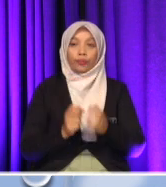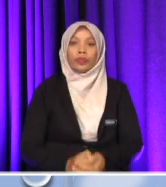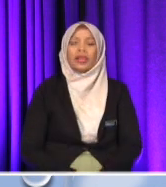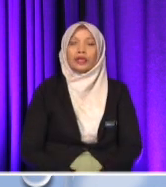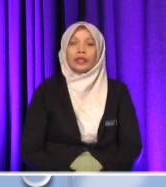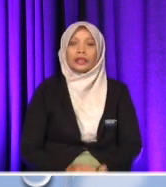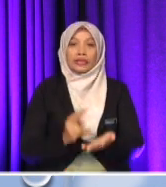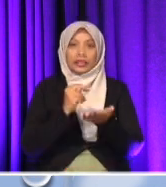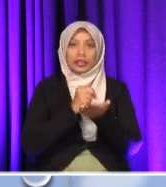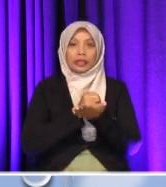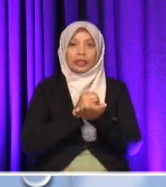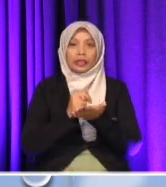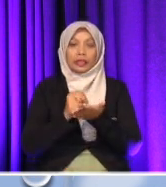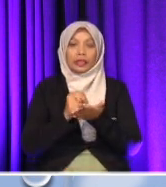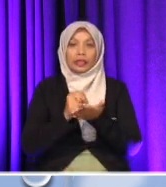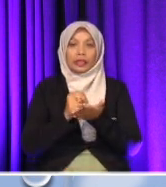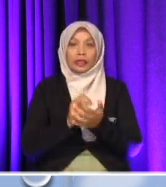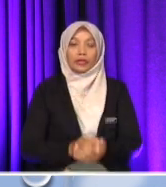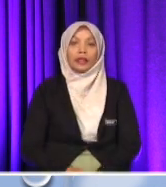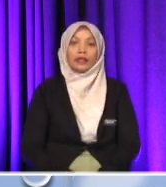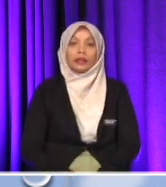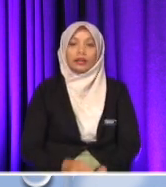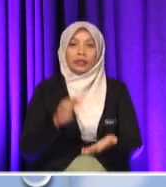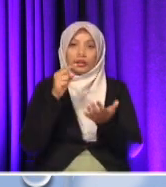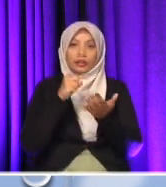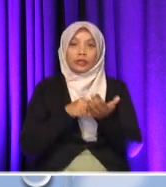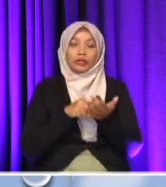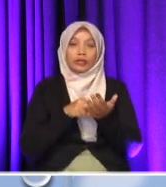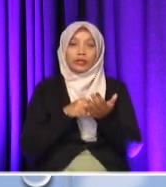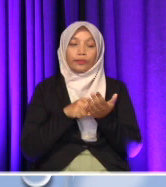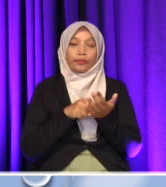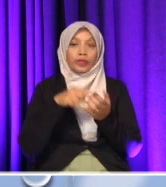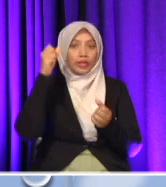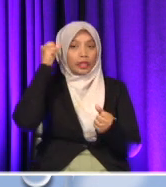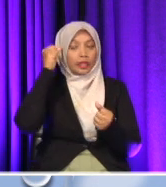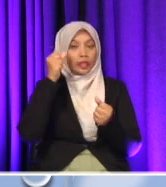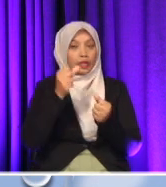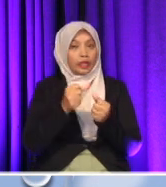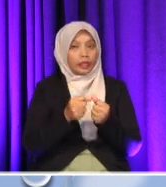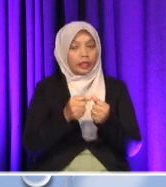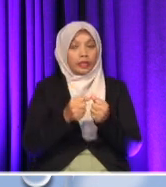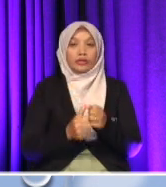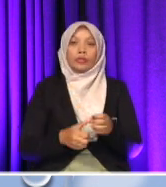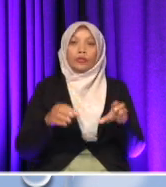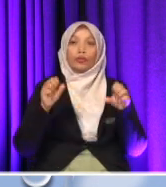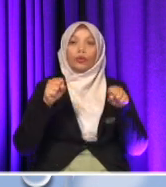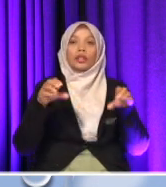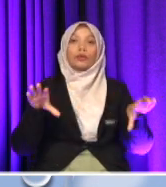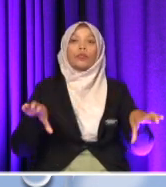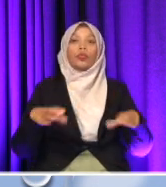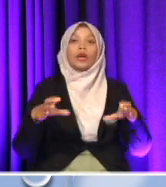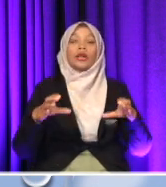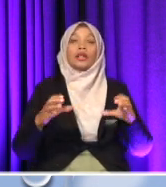pemuat. Ini nilai had terima. Huruf JKM ni ini kita boleh nak ingat, kita ingatkan boleh buatlah bagaimana cara